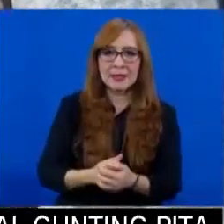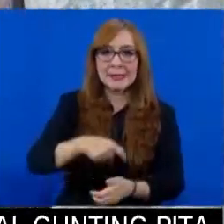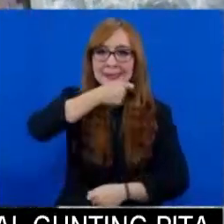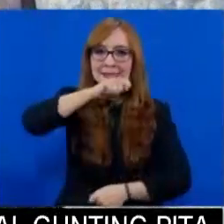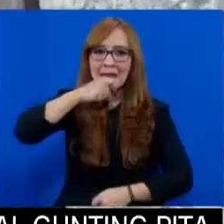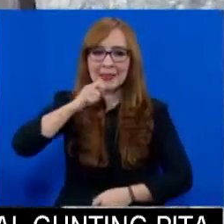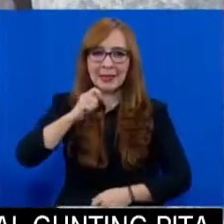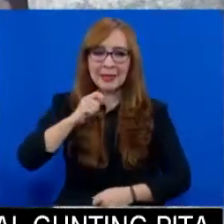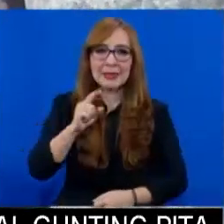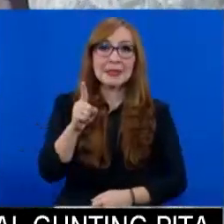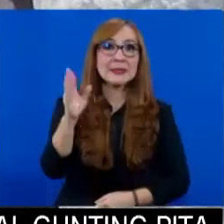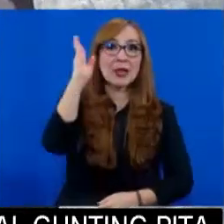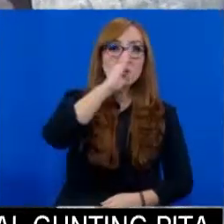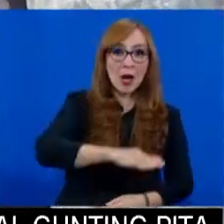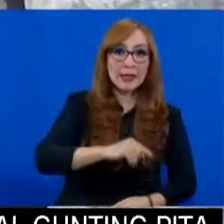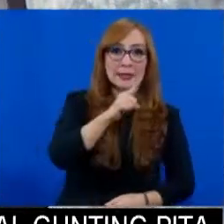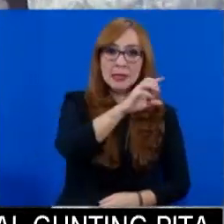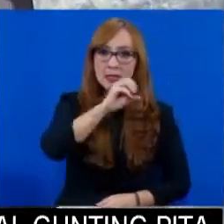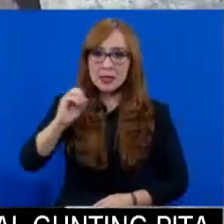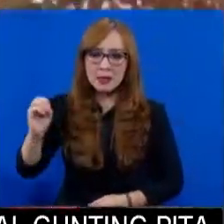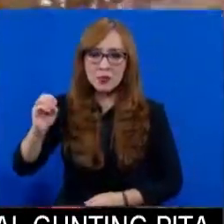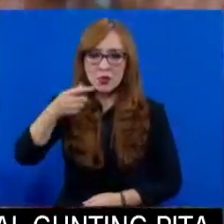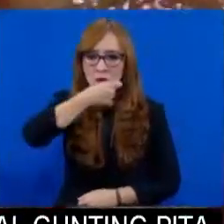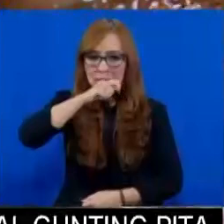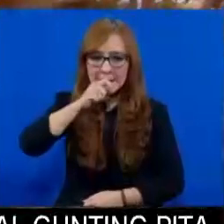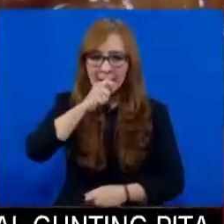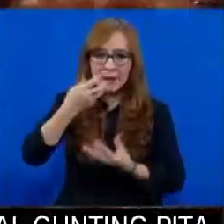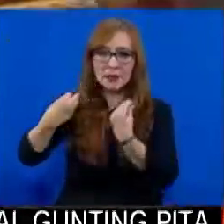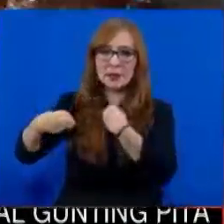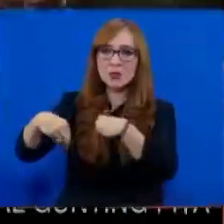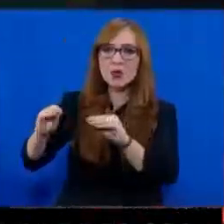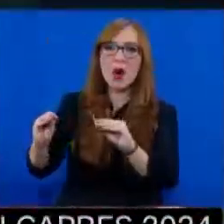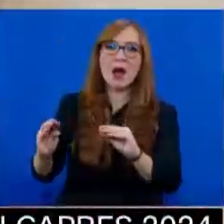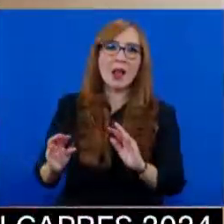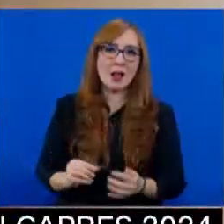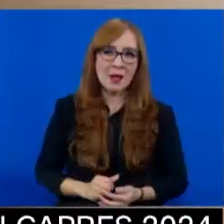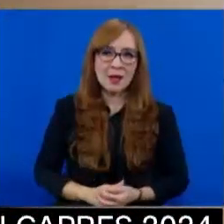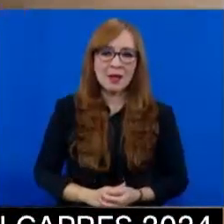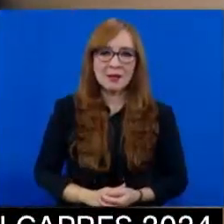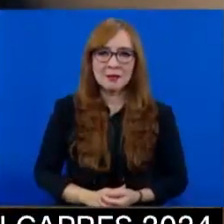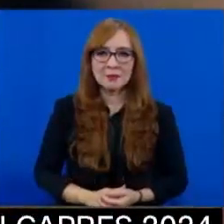sekurangnya 1000 tusuk sate kambing dan sate ayam ludes diborong pembeli. Ini udah pakai bas.